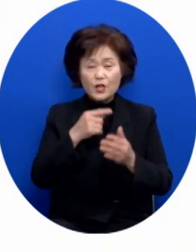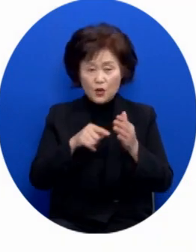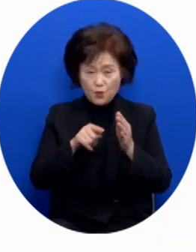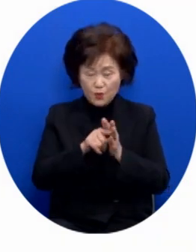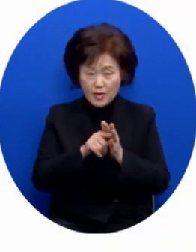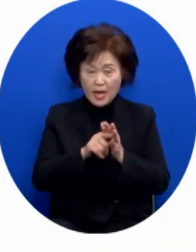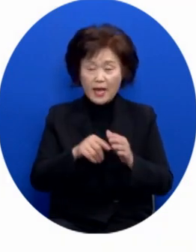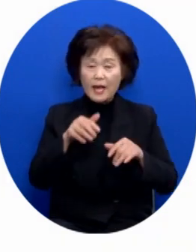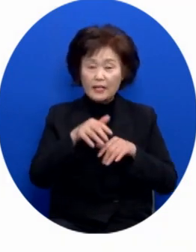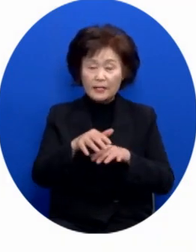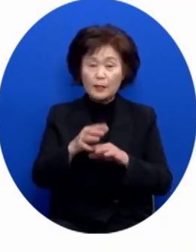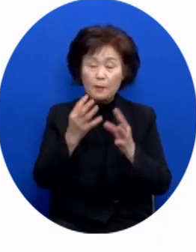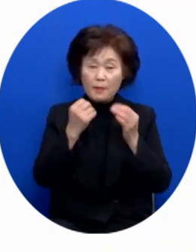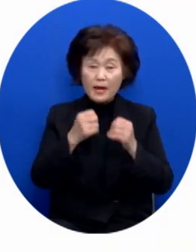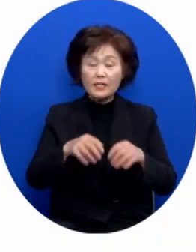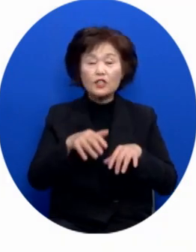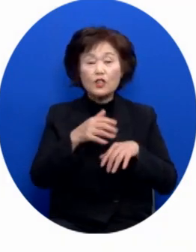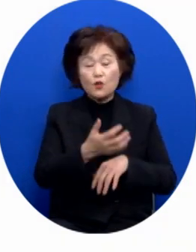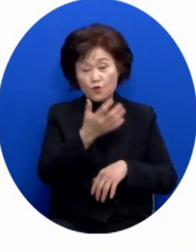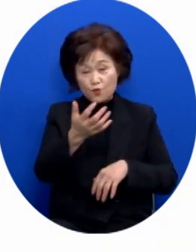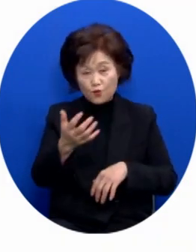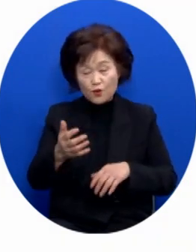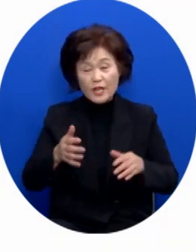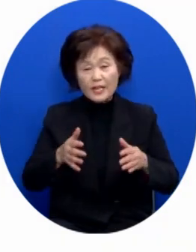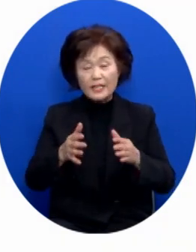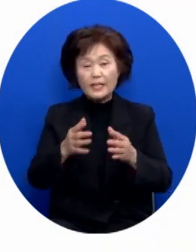기원하는 순례에 많은 참여를 바란다고 전했습니다